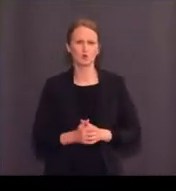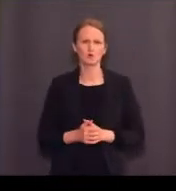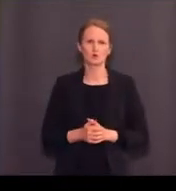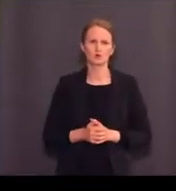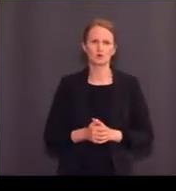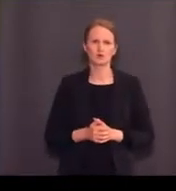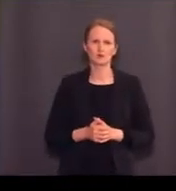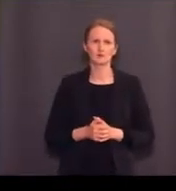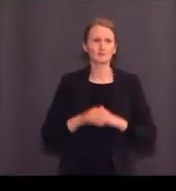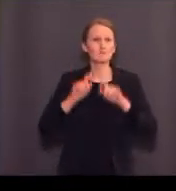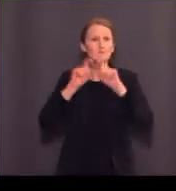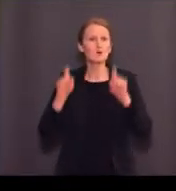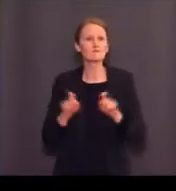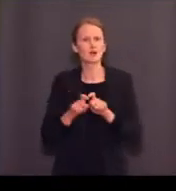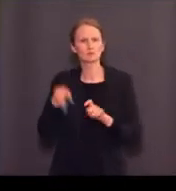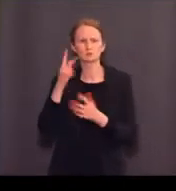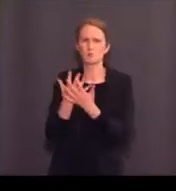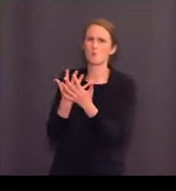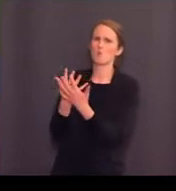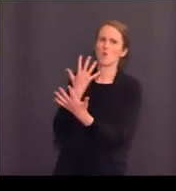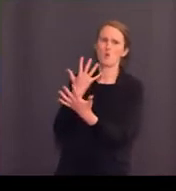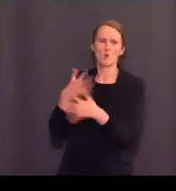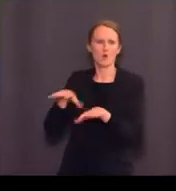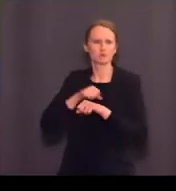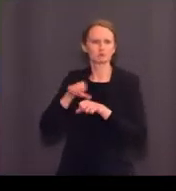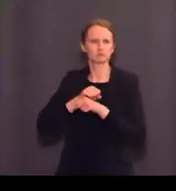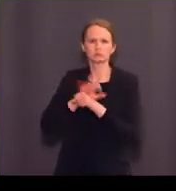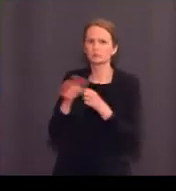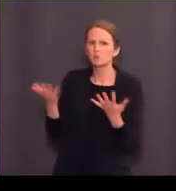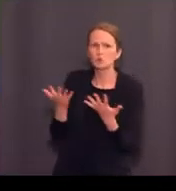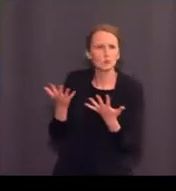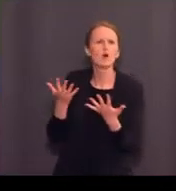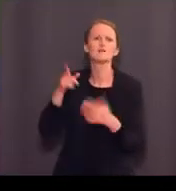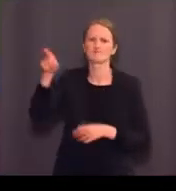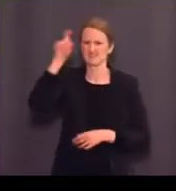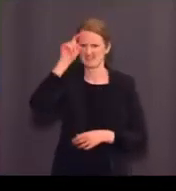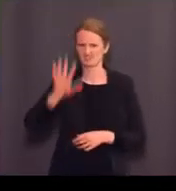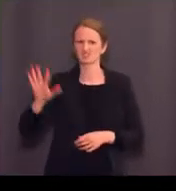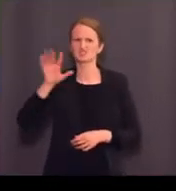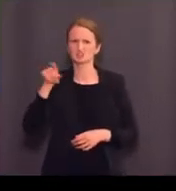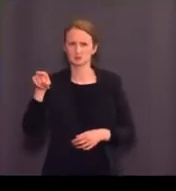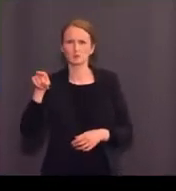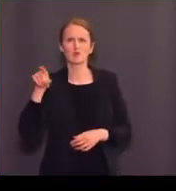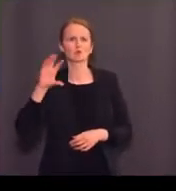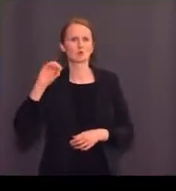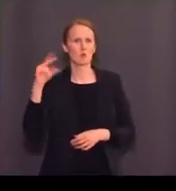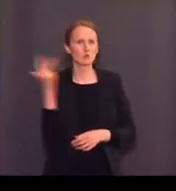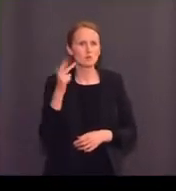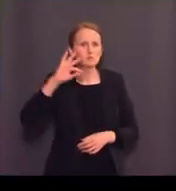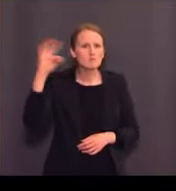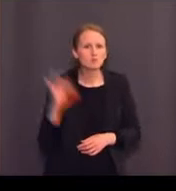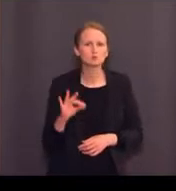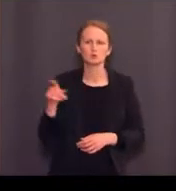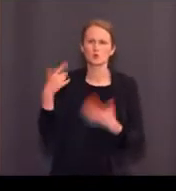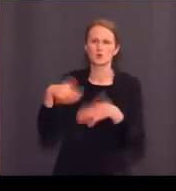province de Liège qui a l'augmentation la plus importante avec plus 38%, et on voit que tout l'est du